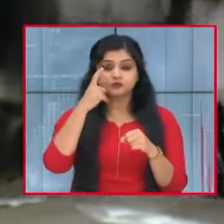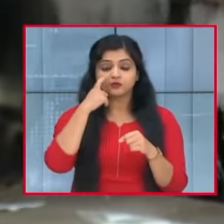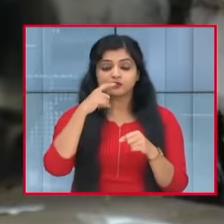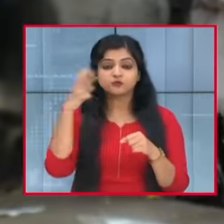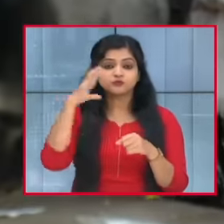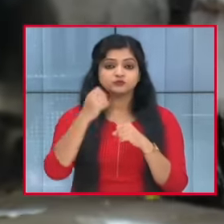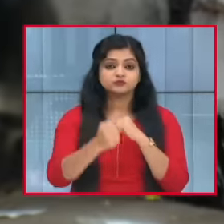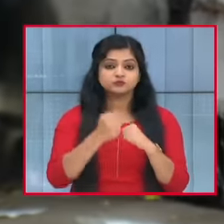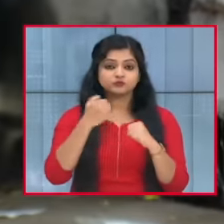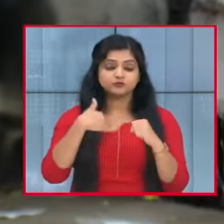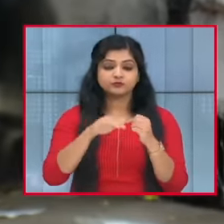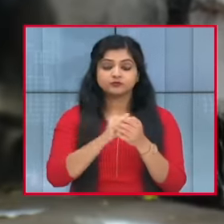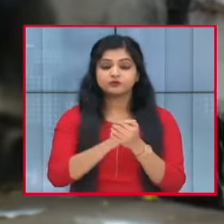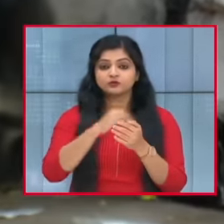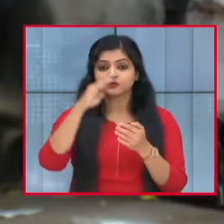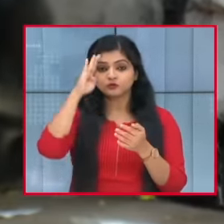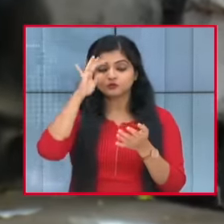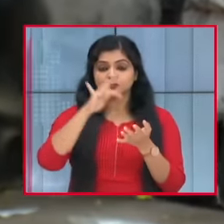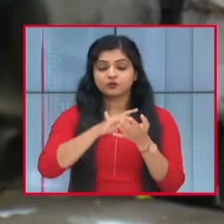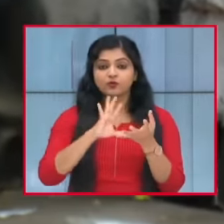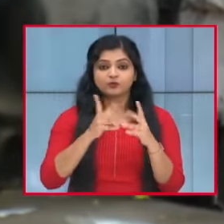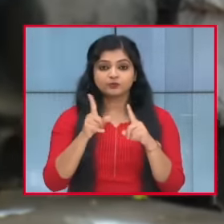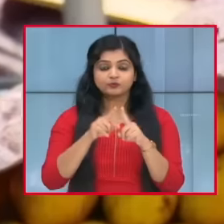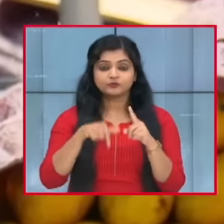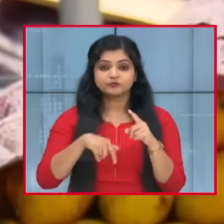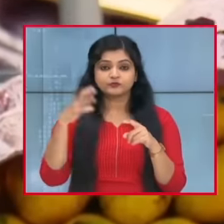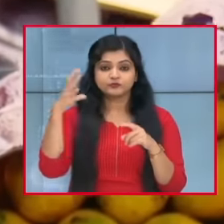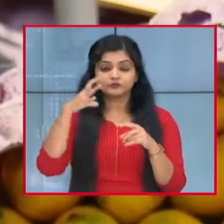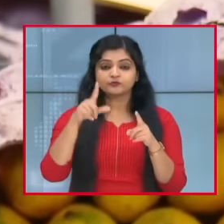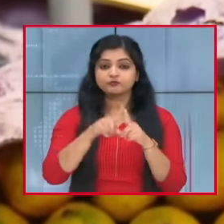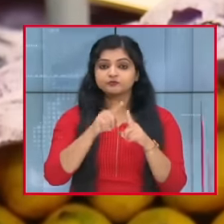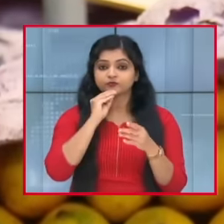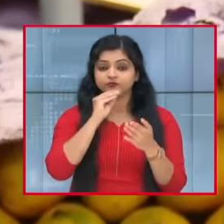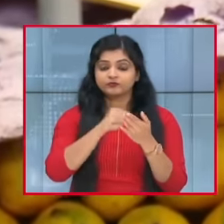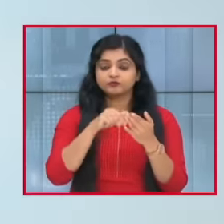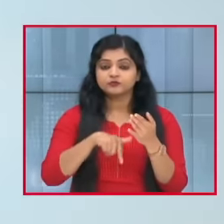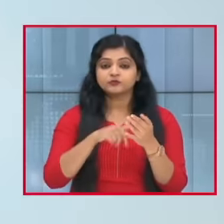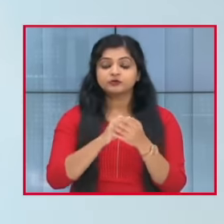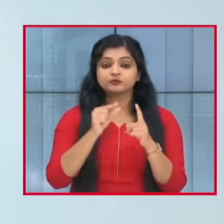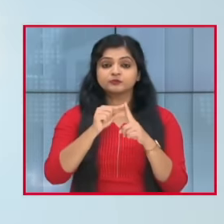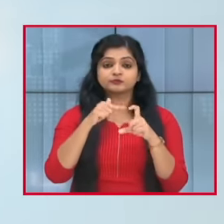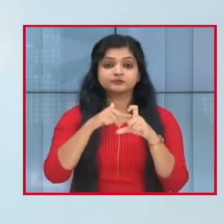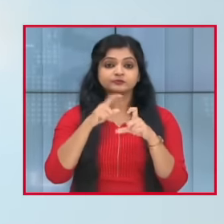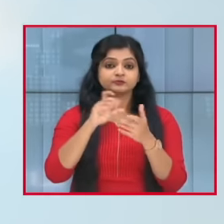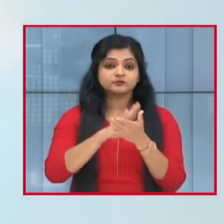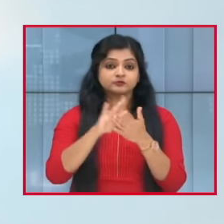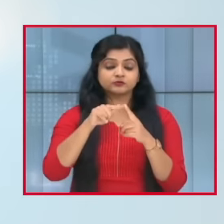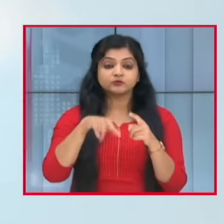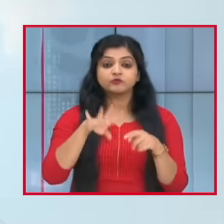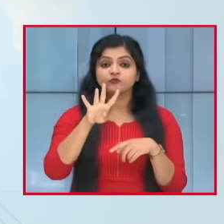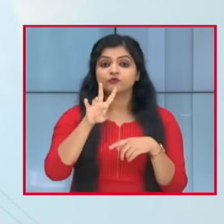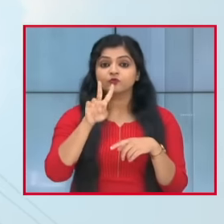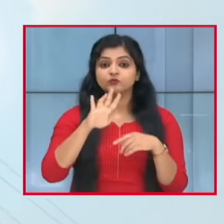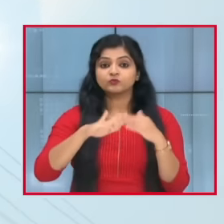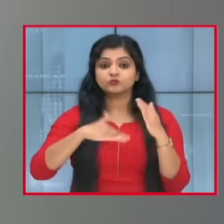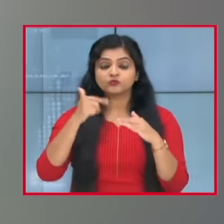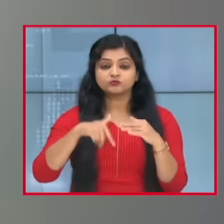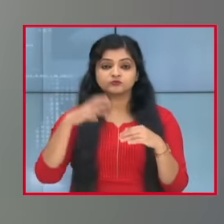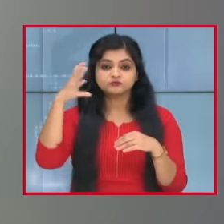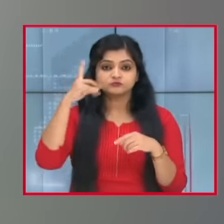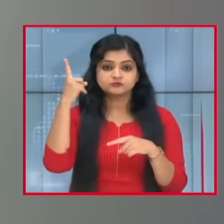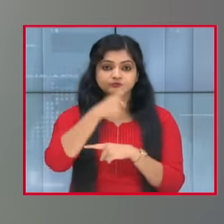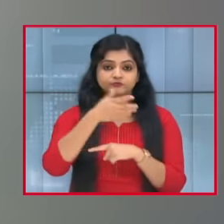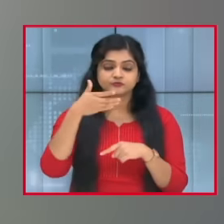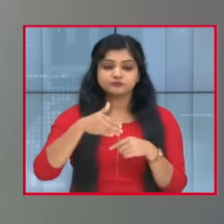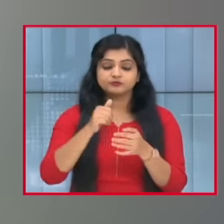ചുട്ടുപൊള്ളുന്നു. തൃശൂരിലെ ഓട്ടോമാറ്റിക് വെതർ സ്റ്റേഷനുകളിൽ വെള്ളാനിക്കരയിലും പീച്ചിയിലും ഇന്ന് 42 ഡിഗ്രി സെൽഷ്യസിന് മുകളിൽ ചൂട് രേഖപ്പെടുത്തി. പാലക്കാട് ജില്ലയിലെ